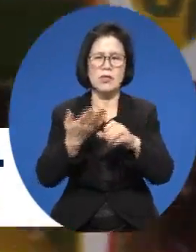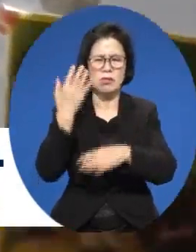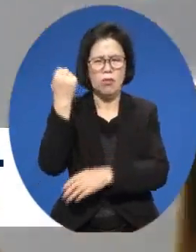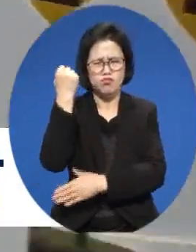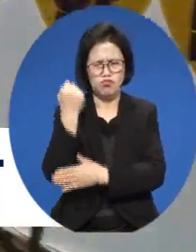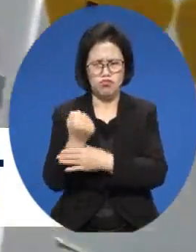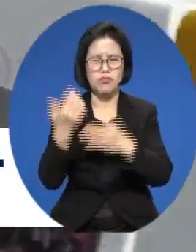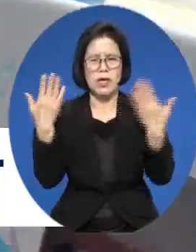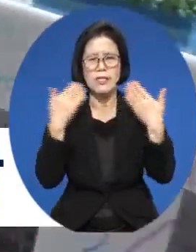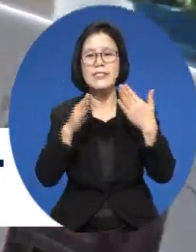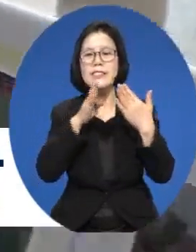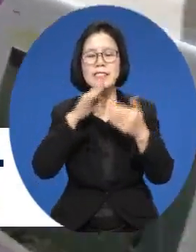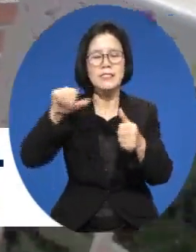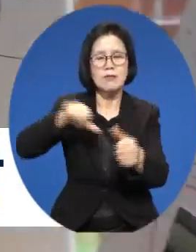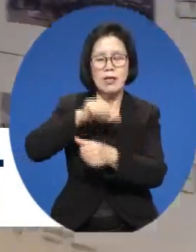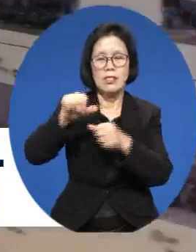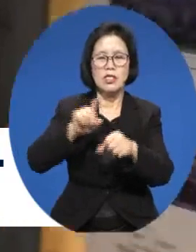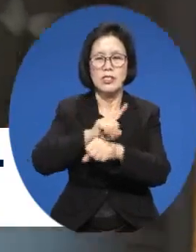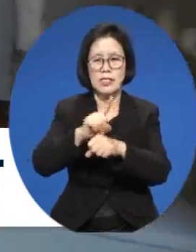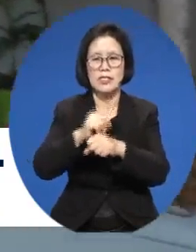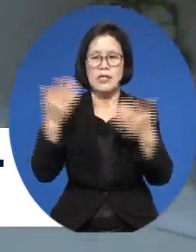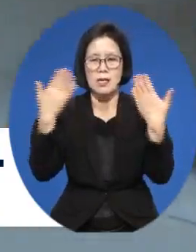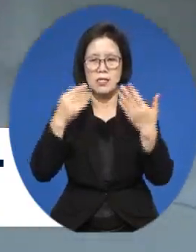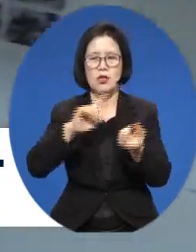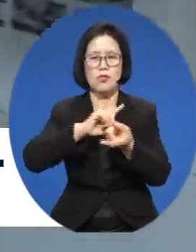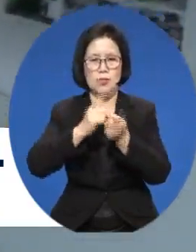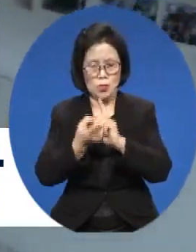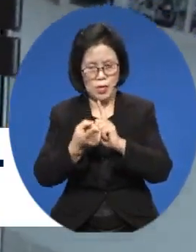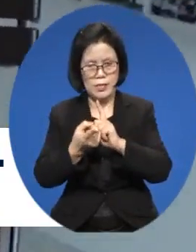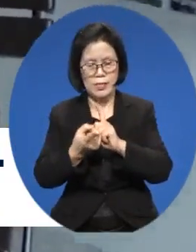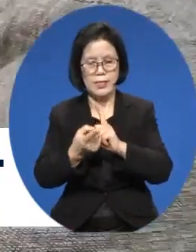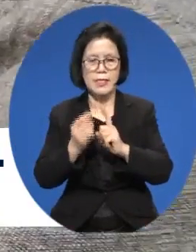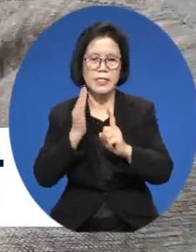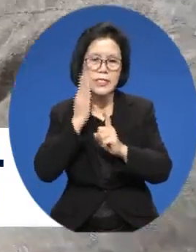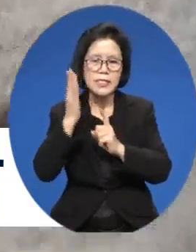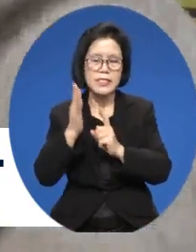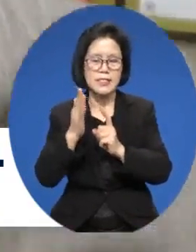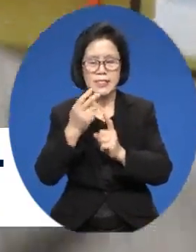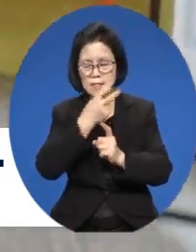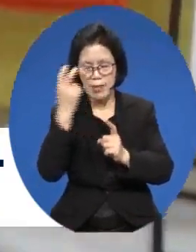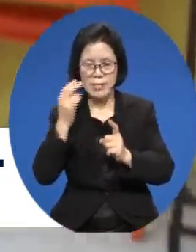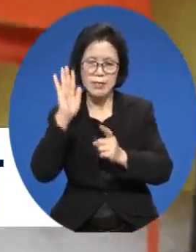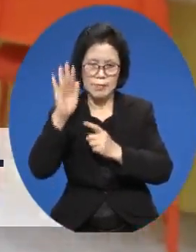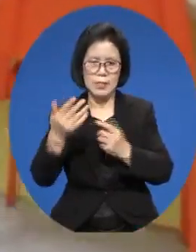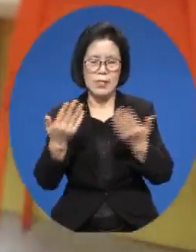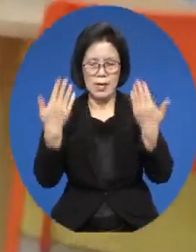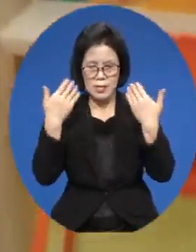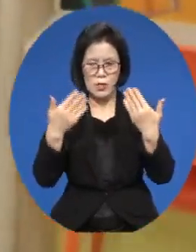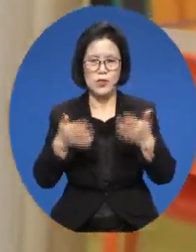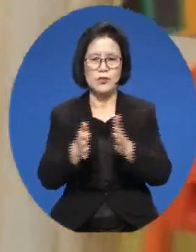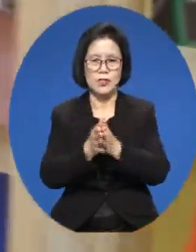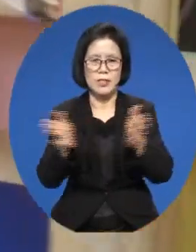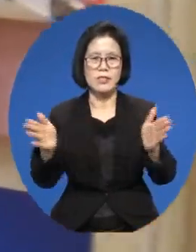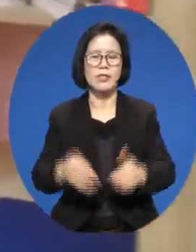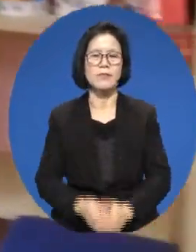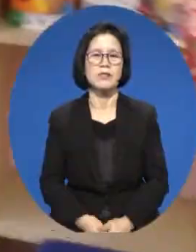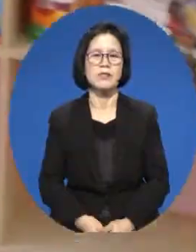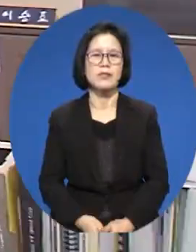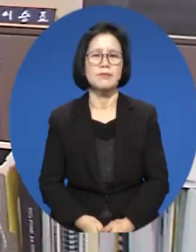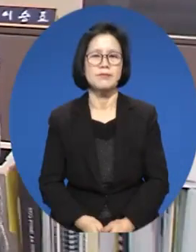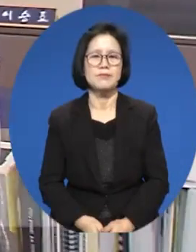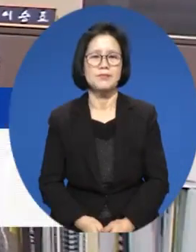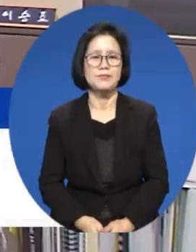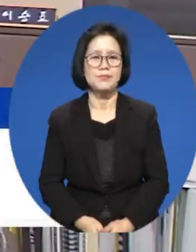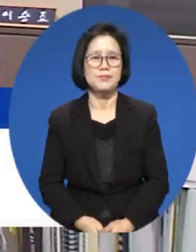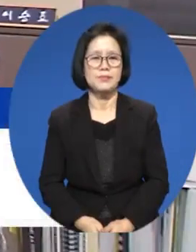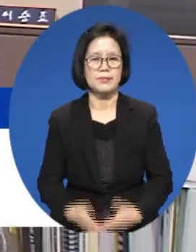학교를 친환경 디지털 학교로 탈바꿈시키는 그린 스마트 미래 학교도 첫 삽을 뜹니다. 안전 분야를